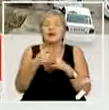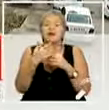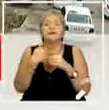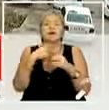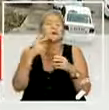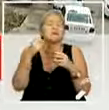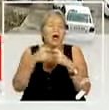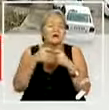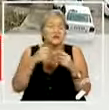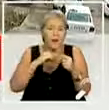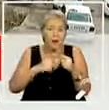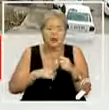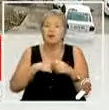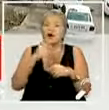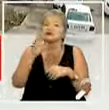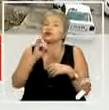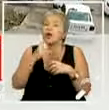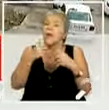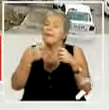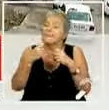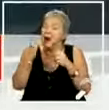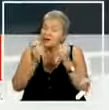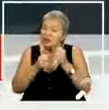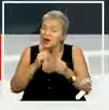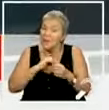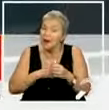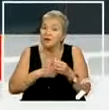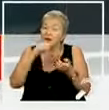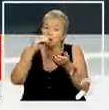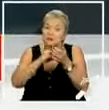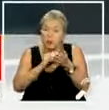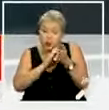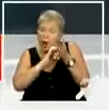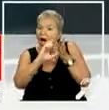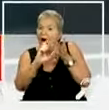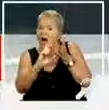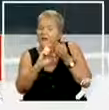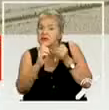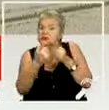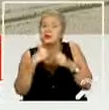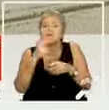de inscripționare a vehiculelor de ride-sharing, eliminarea tarifului dinamic și o mai